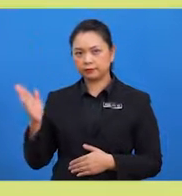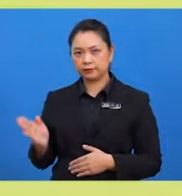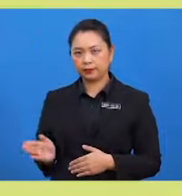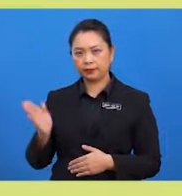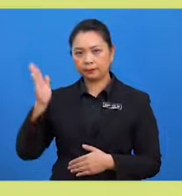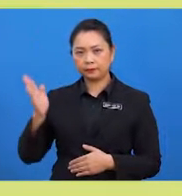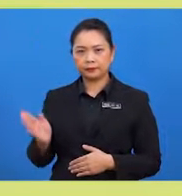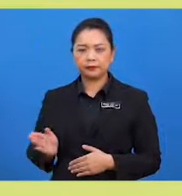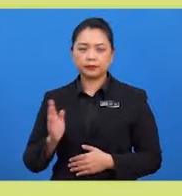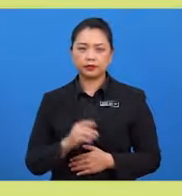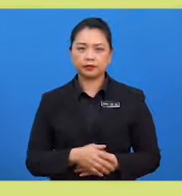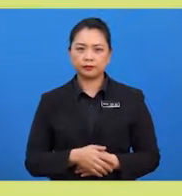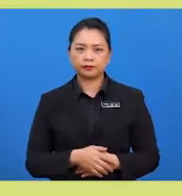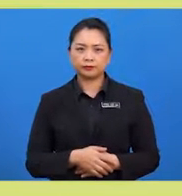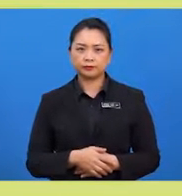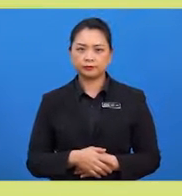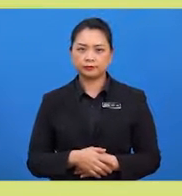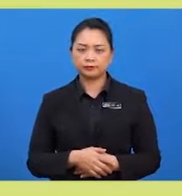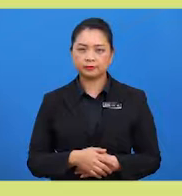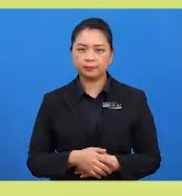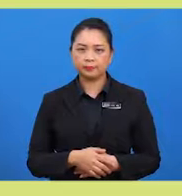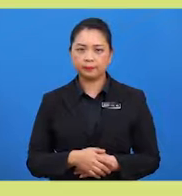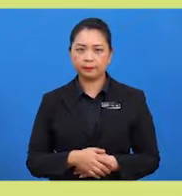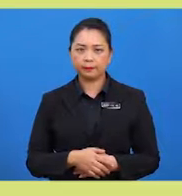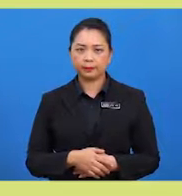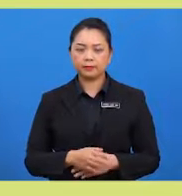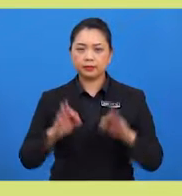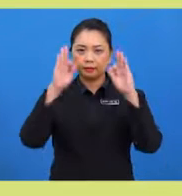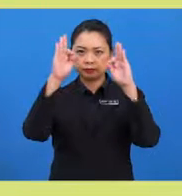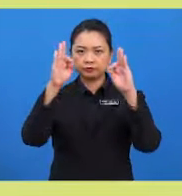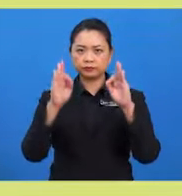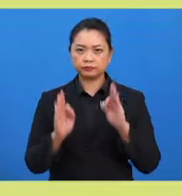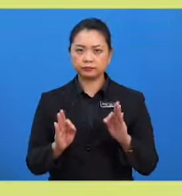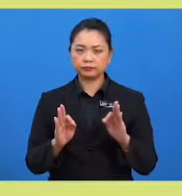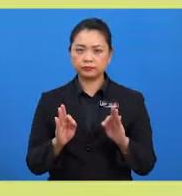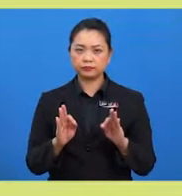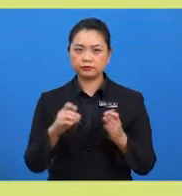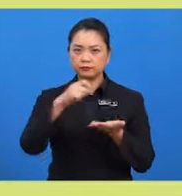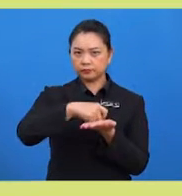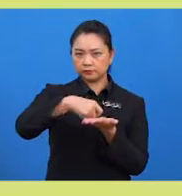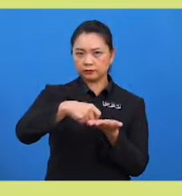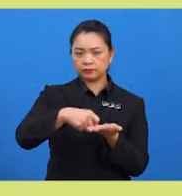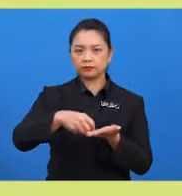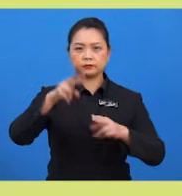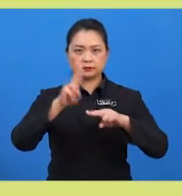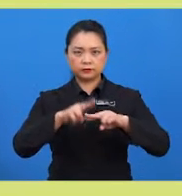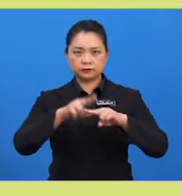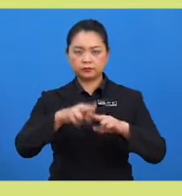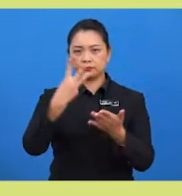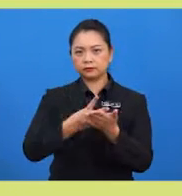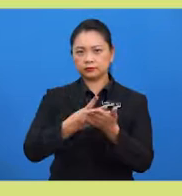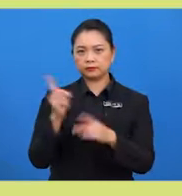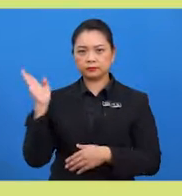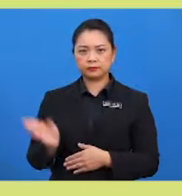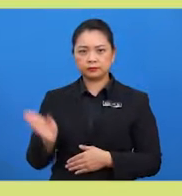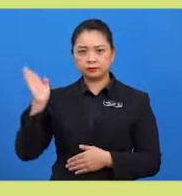liability semasa dan equity pemilik. Format penyata kedudukan kewangan seperti yang